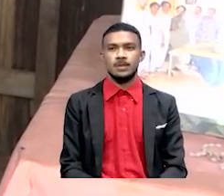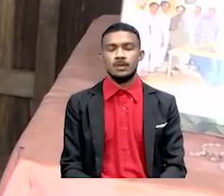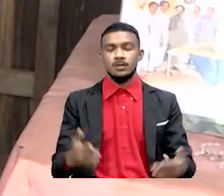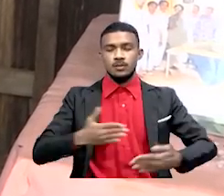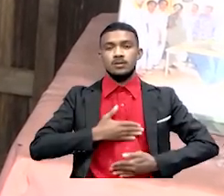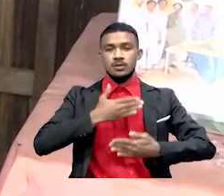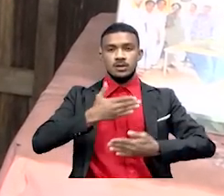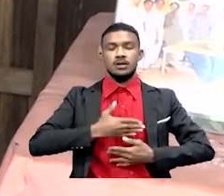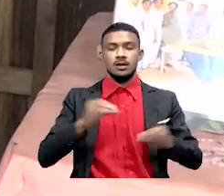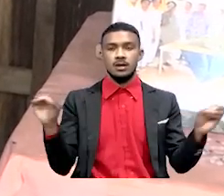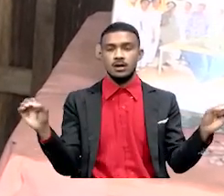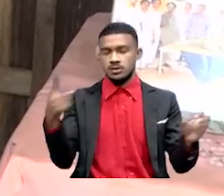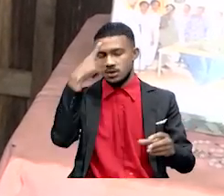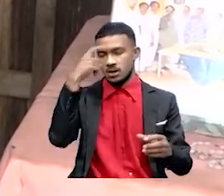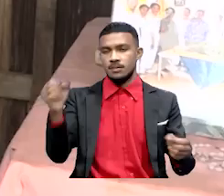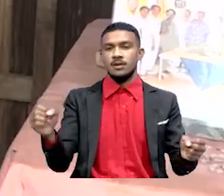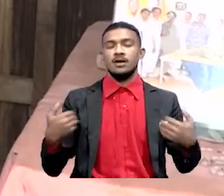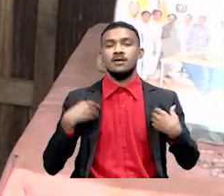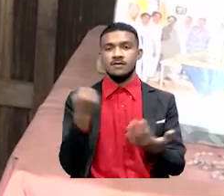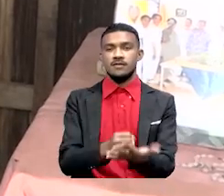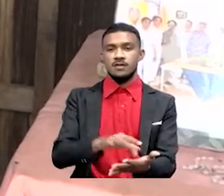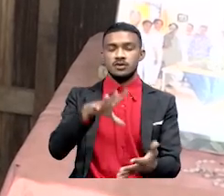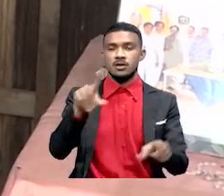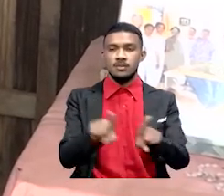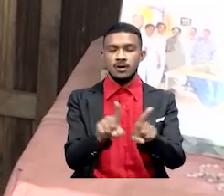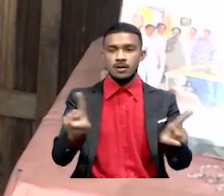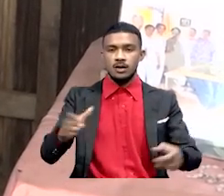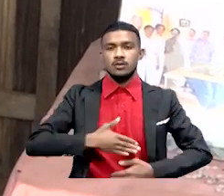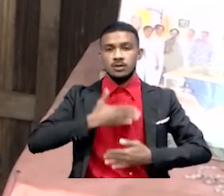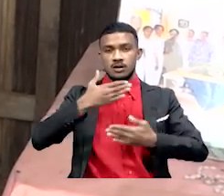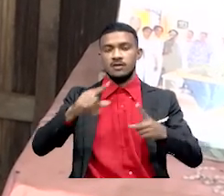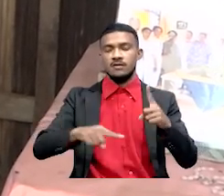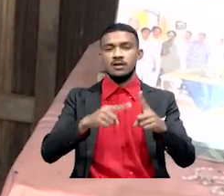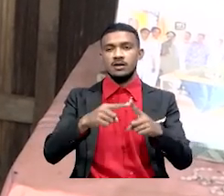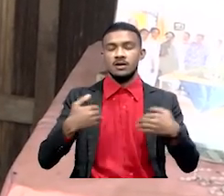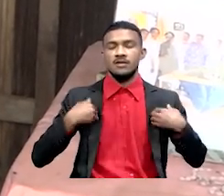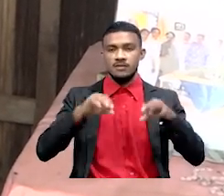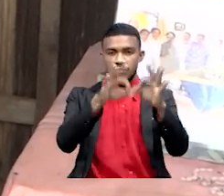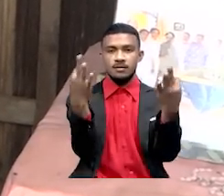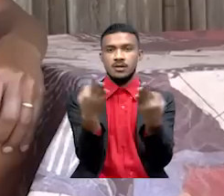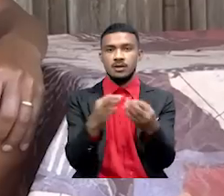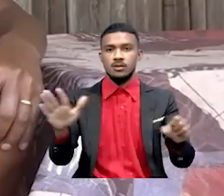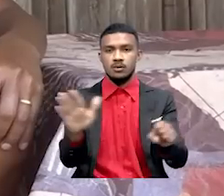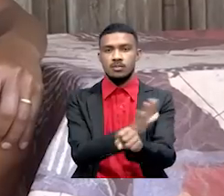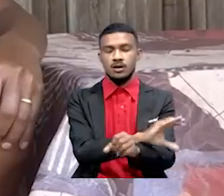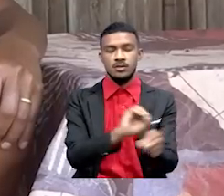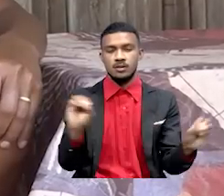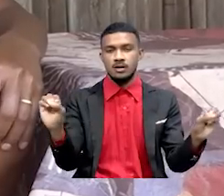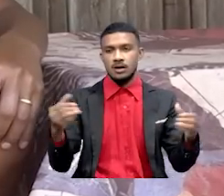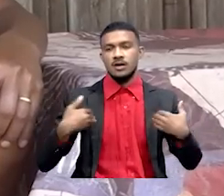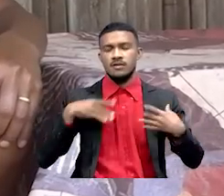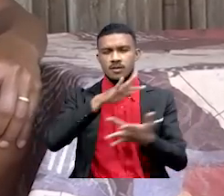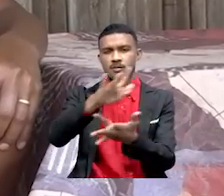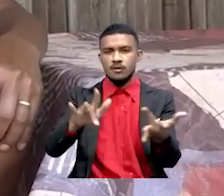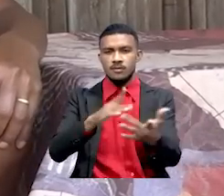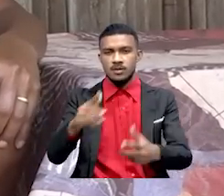contenti la os tamba ya bototu mai be contenti ne horik banyira familia se completo, mas que dala ruma ia viaze moris